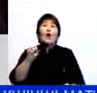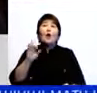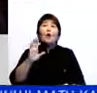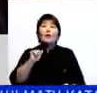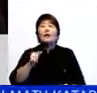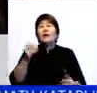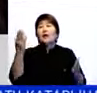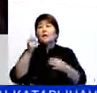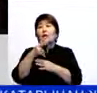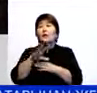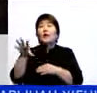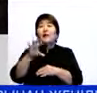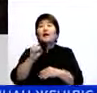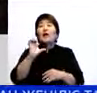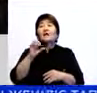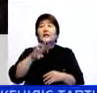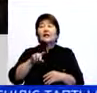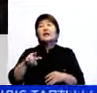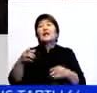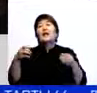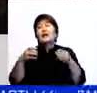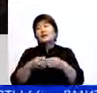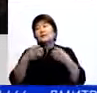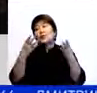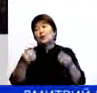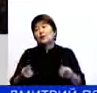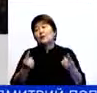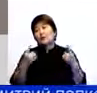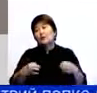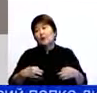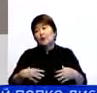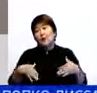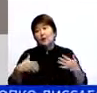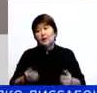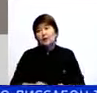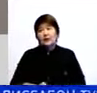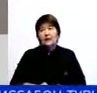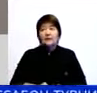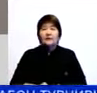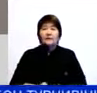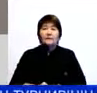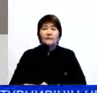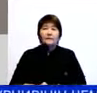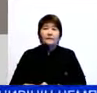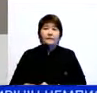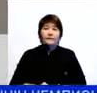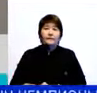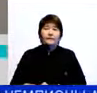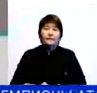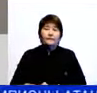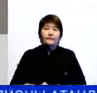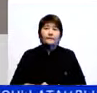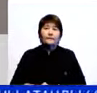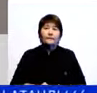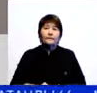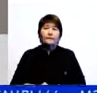бейне үндеу жолдап, барша австриялықтарды экспедиция күнінің мерейтойымен құттықтады. I'm very happy to be able to celebrate today